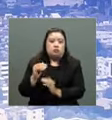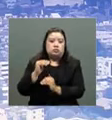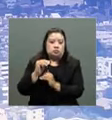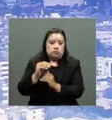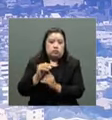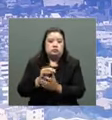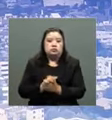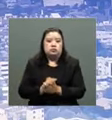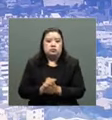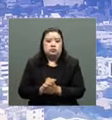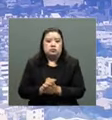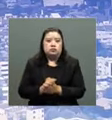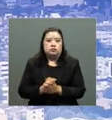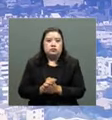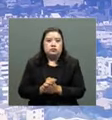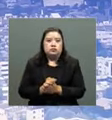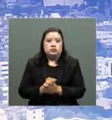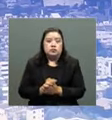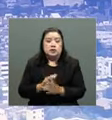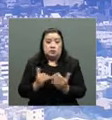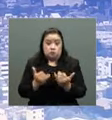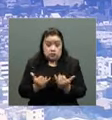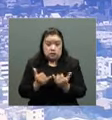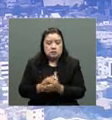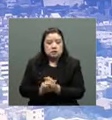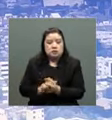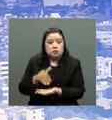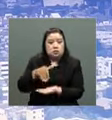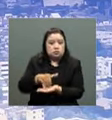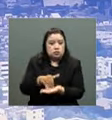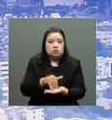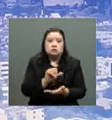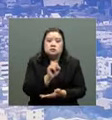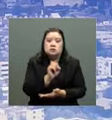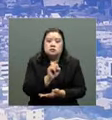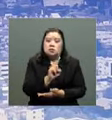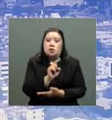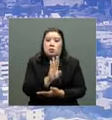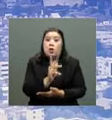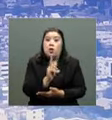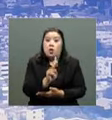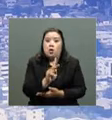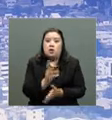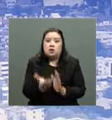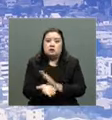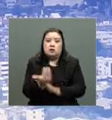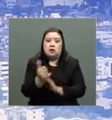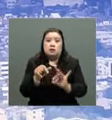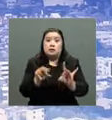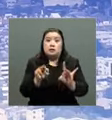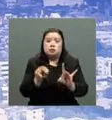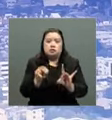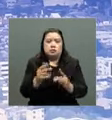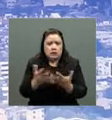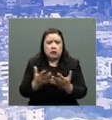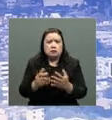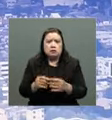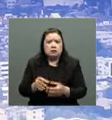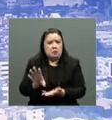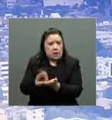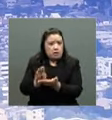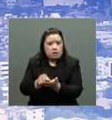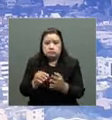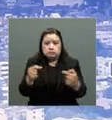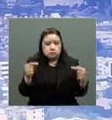มาตรการที่เรายังยึดอยู่นะครับแล้วทางสบคเล็กที่มีการประชุมกันทุกเช้า 8:30 นเนี่ยก็รับมาแล้วก็รับทราบซึ่งถ้าเข้ามาอย่างเงี้ย